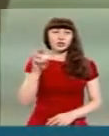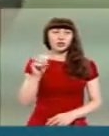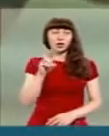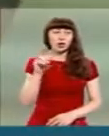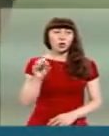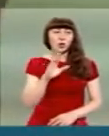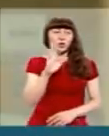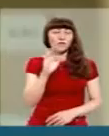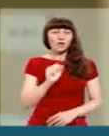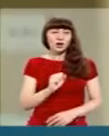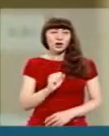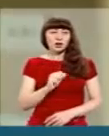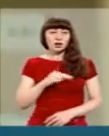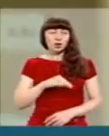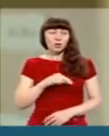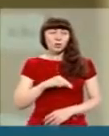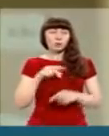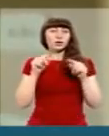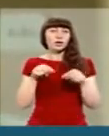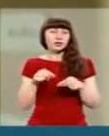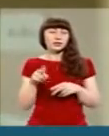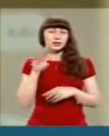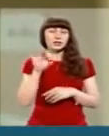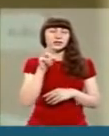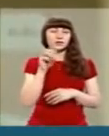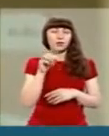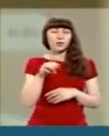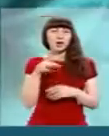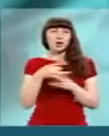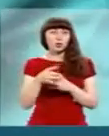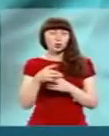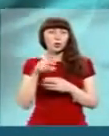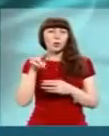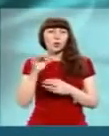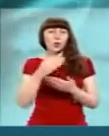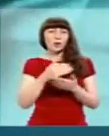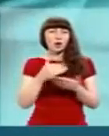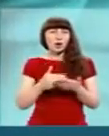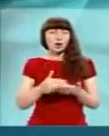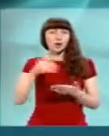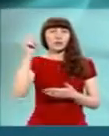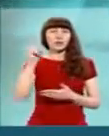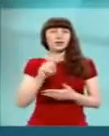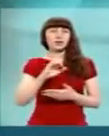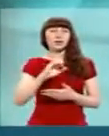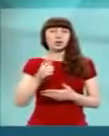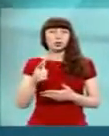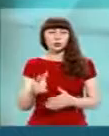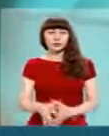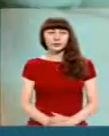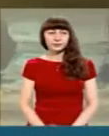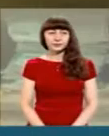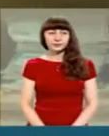Жиенбекке тәп-тәуір тұрмыс кешудің жолын тап осы мемлекеттік бағдарламамен тығыз байланыстырады. Қазіргі күні ол аудандық мектепте Медбике қызметін